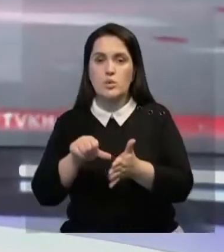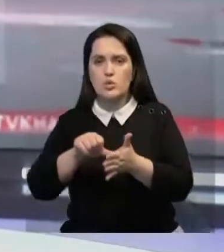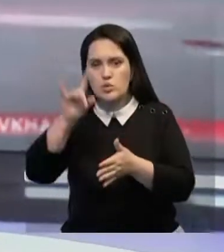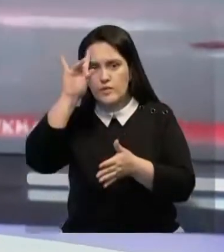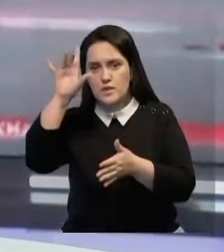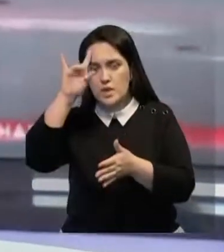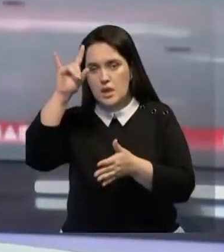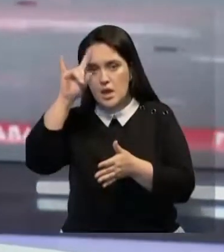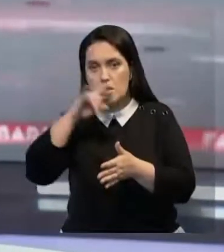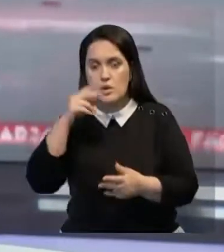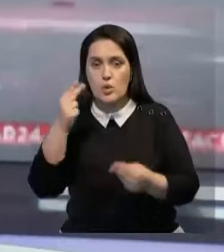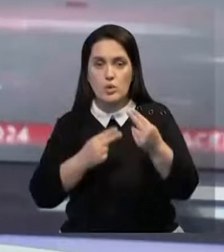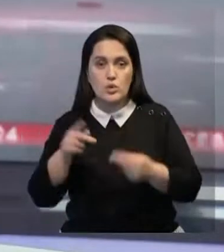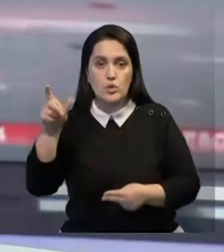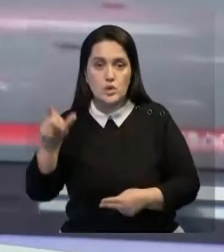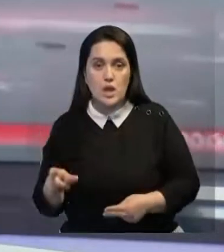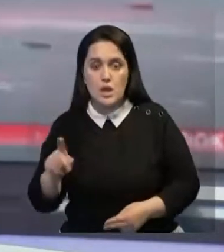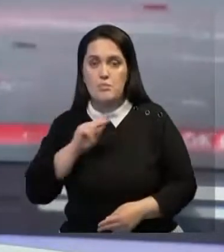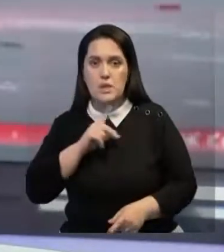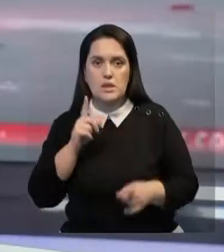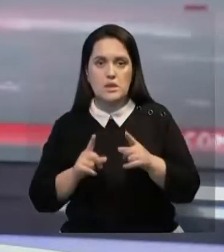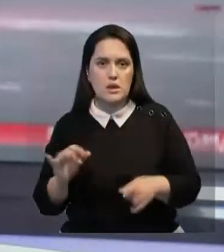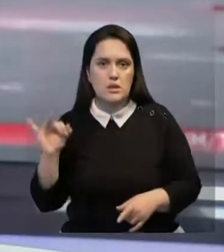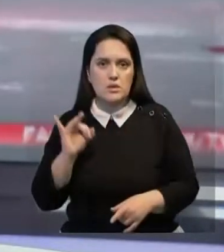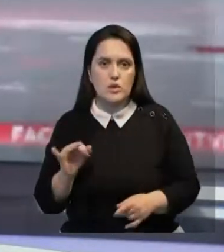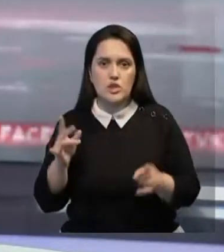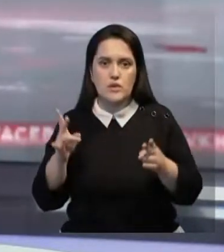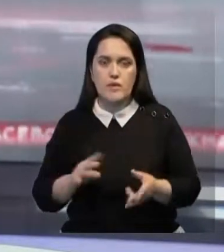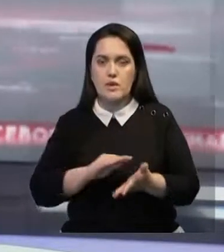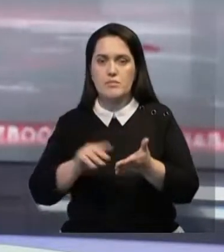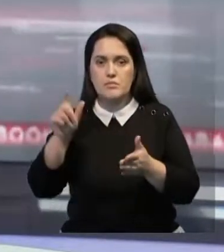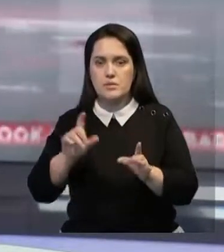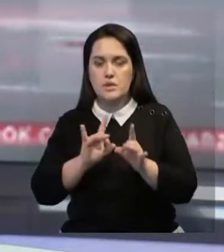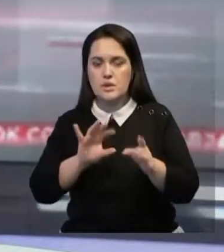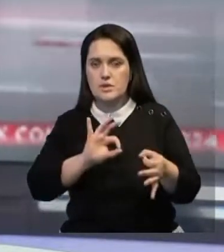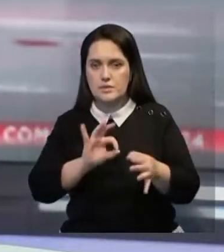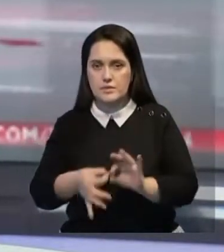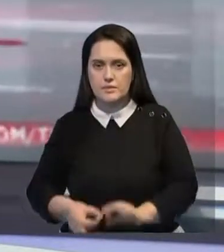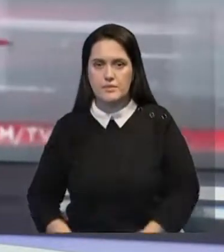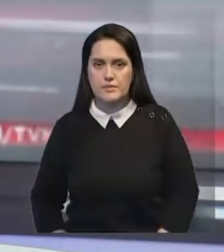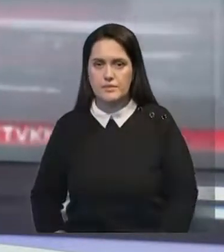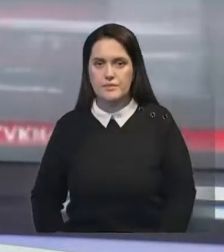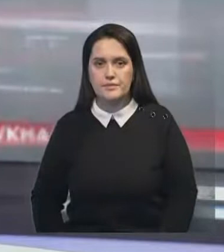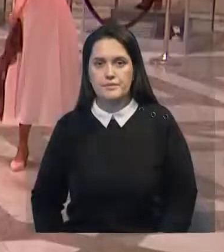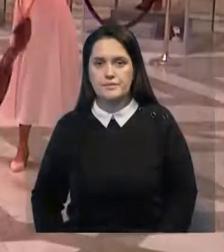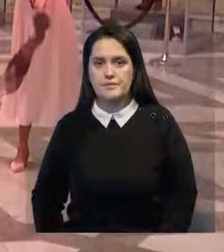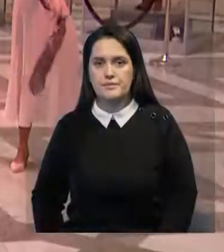приняли участие известные казахстанские художники. В их работах – реальные истории жертв. Григорий Беденко продолжит тему.